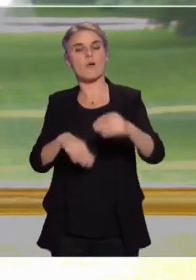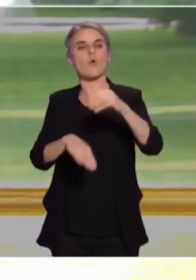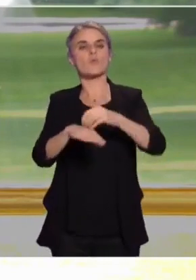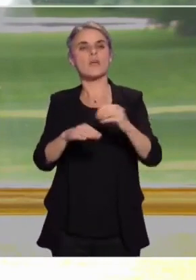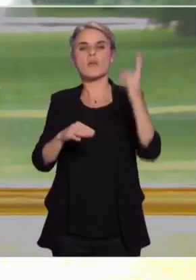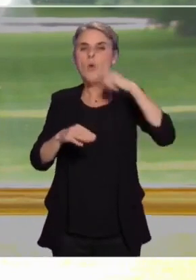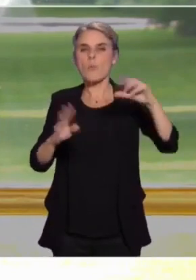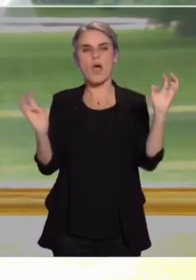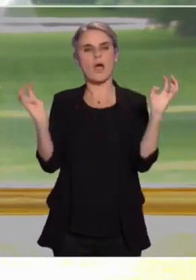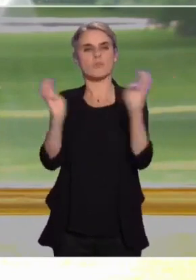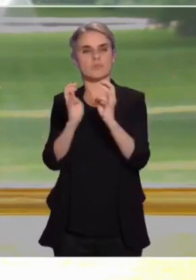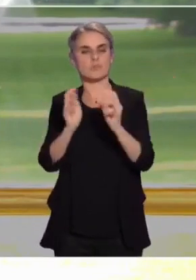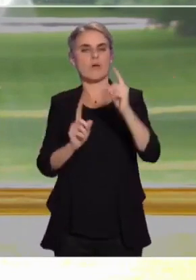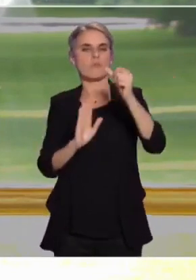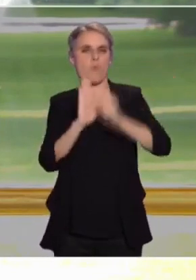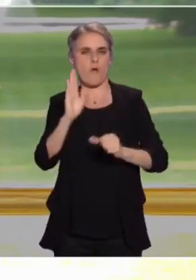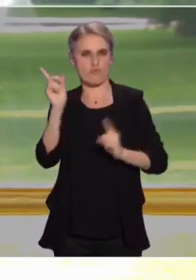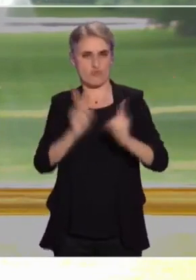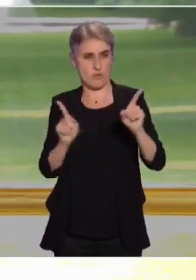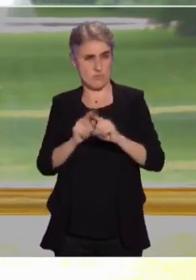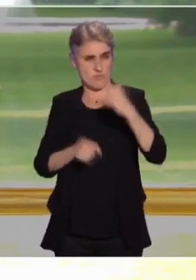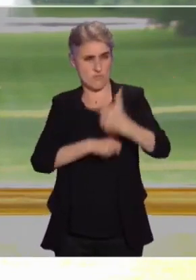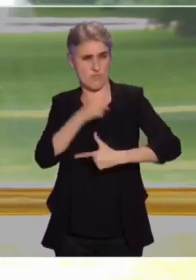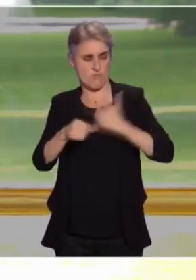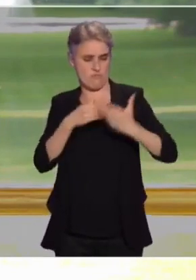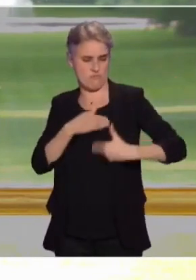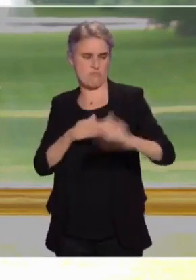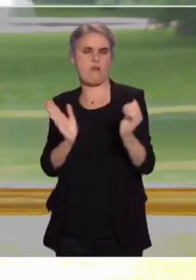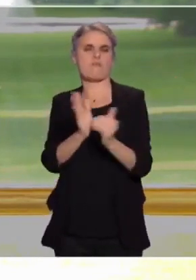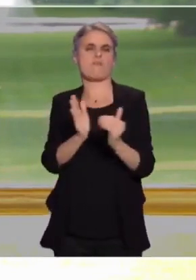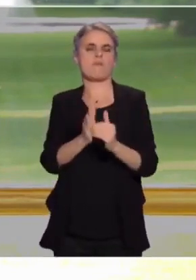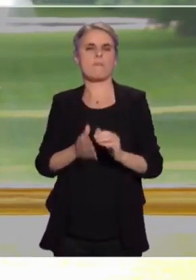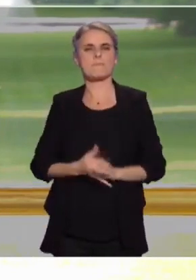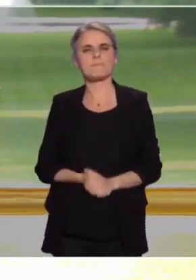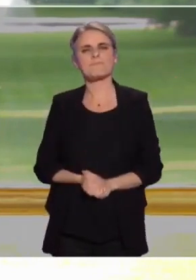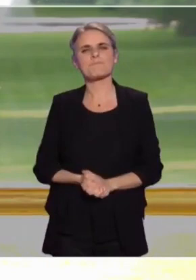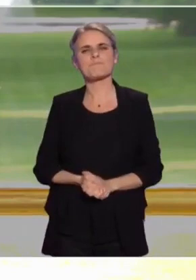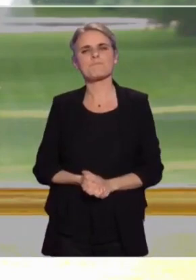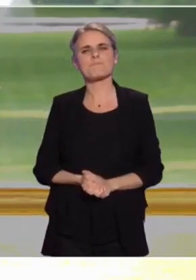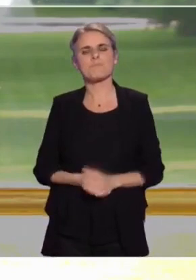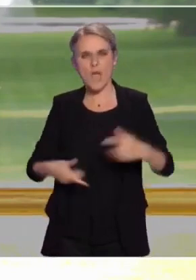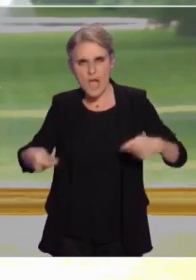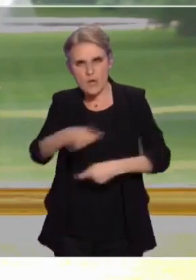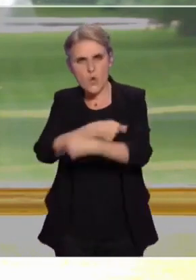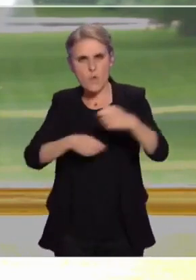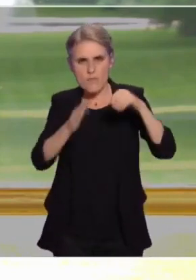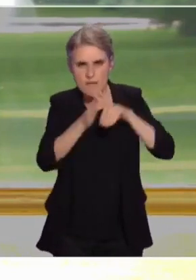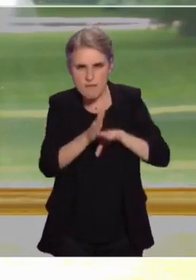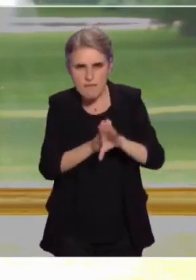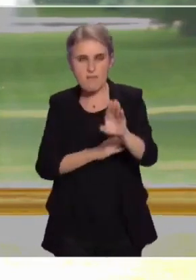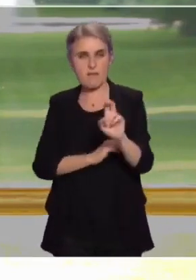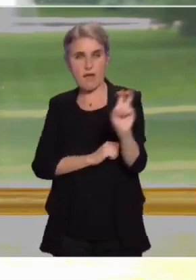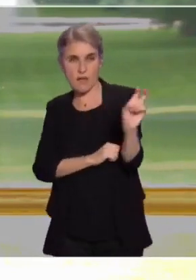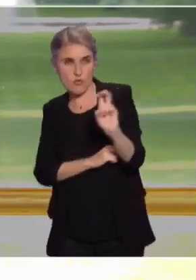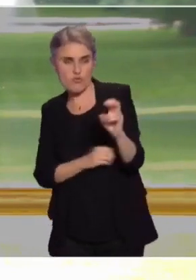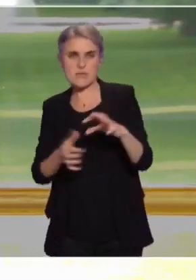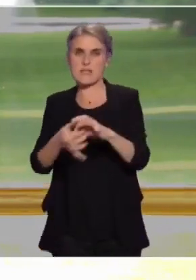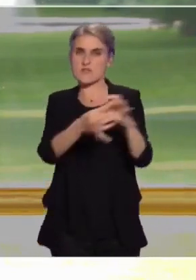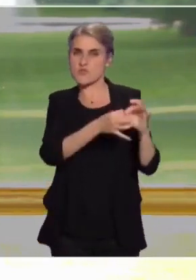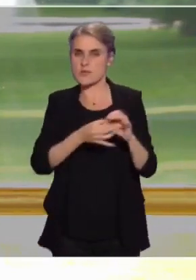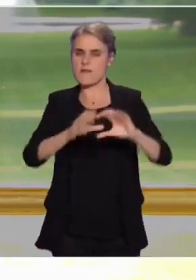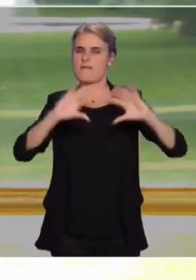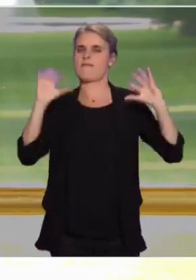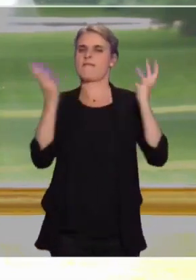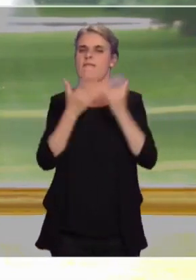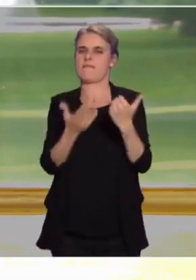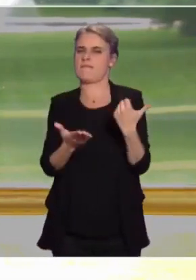et dans les deux années à venir cette reconstruction économique écologique et solidaire sera la